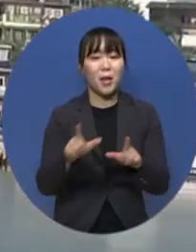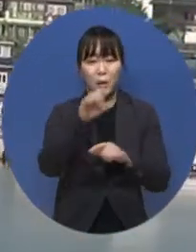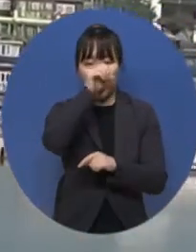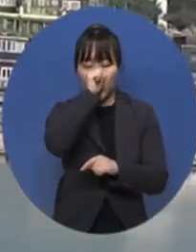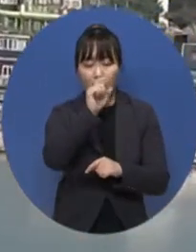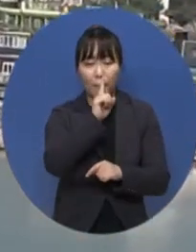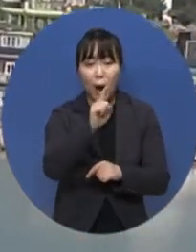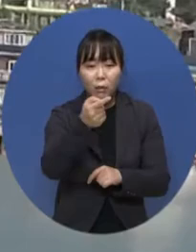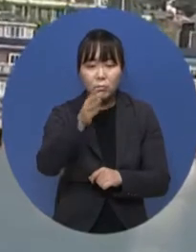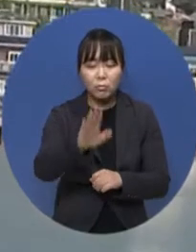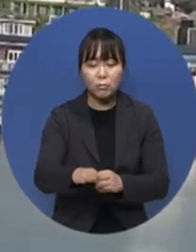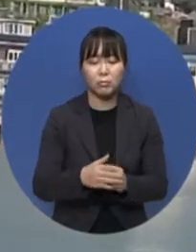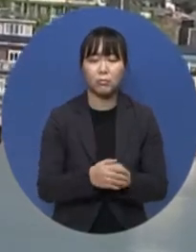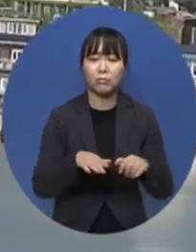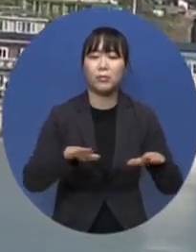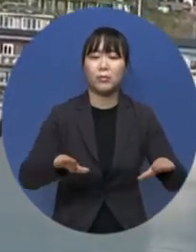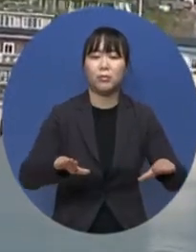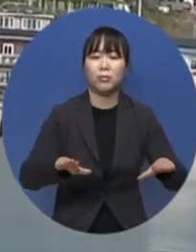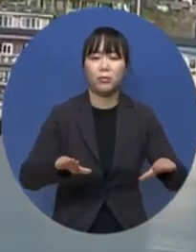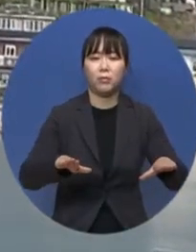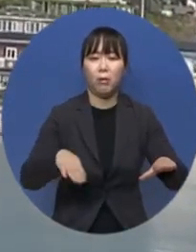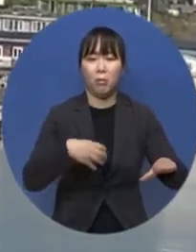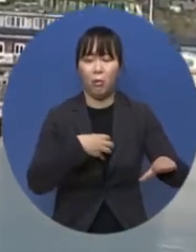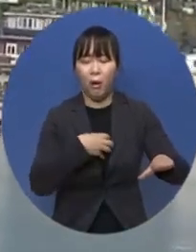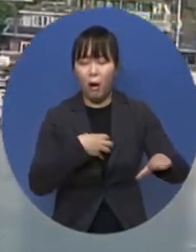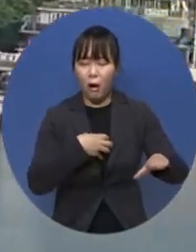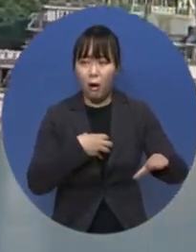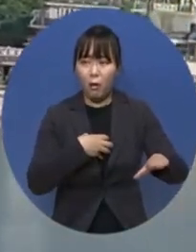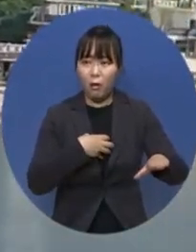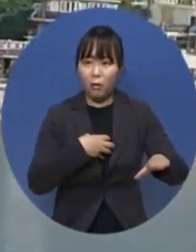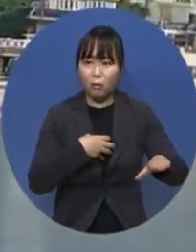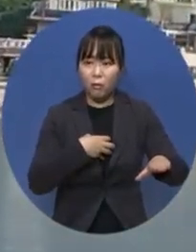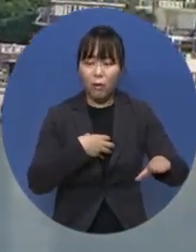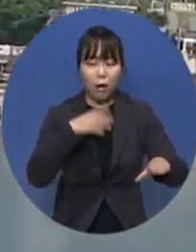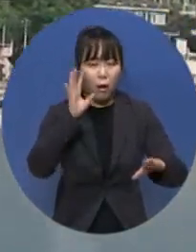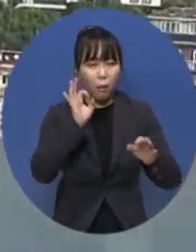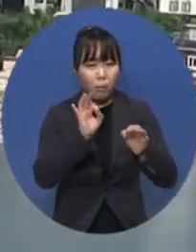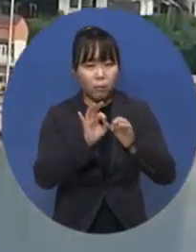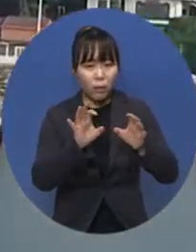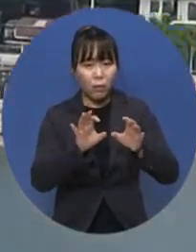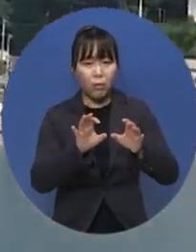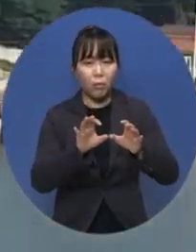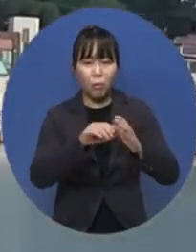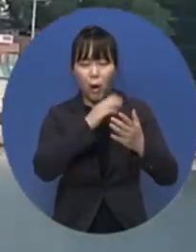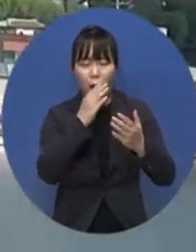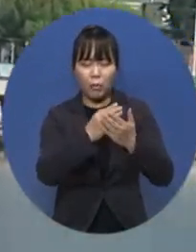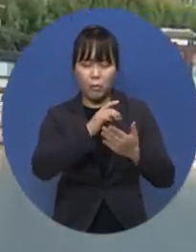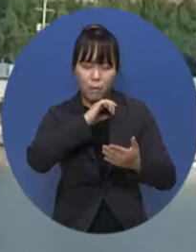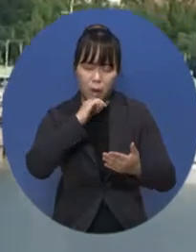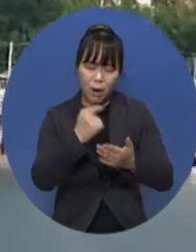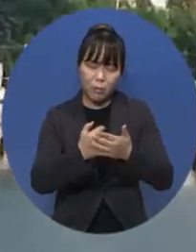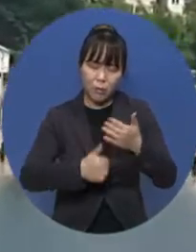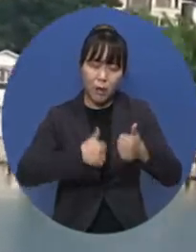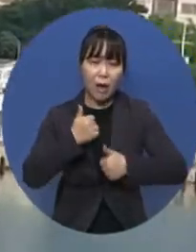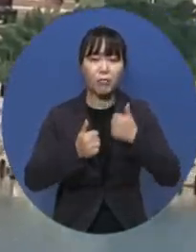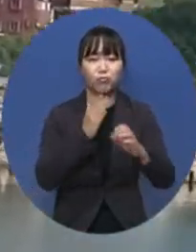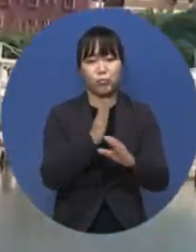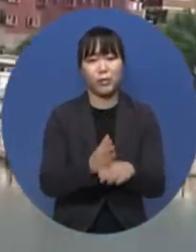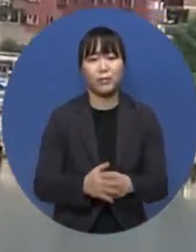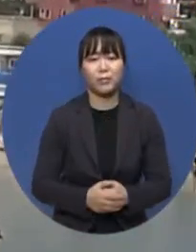말했는데 지금은 이렇게 위험한 줄 알았다면 완전히 속은 거라며 분통을 터뜨리고